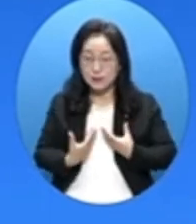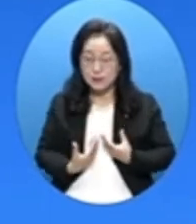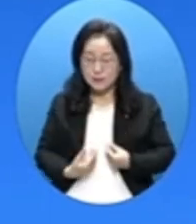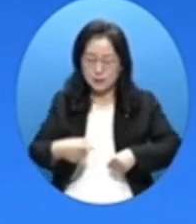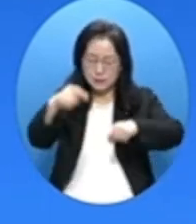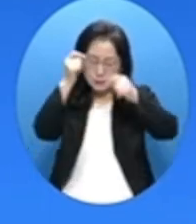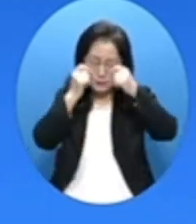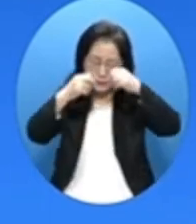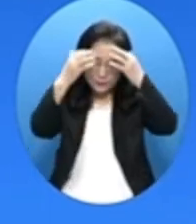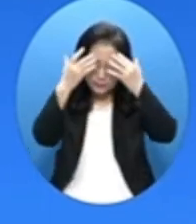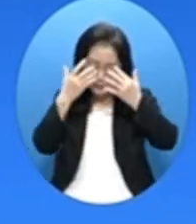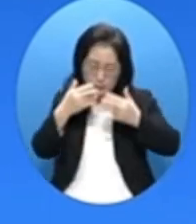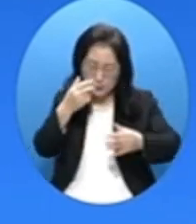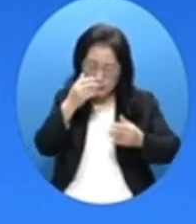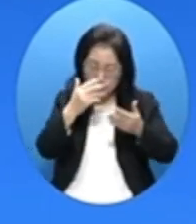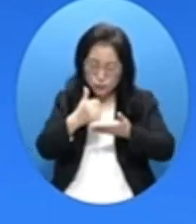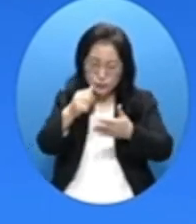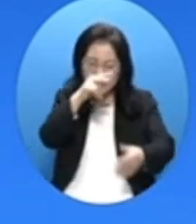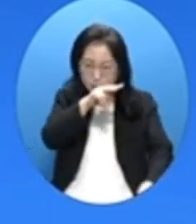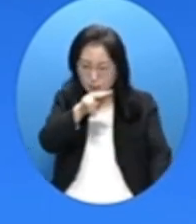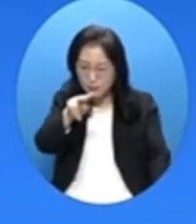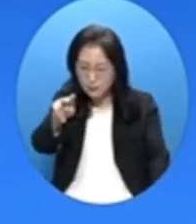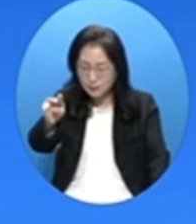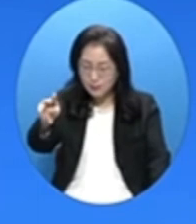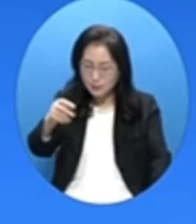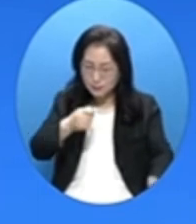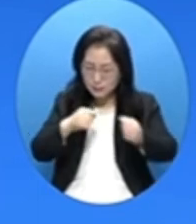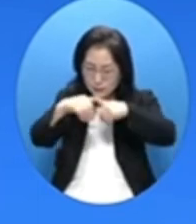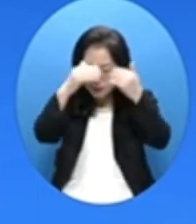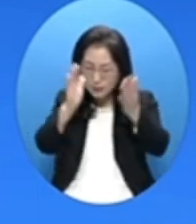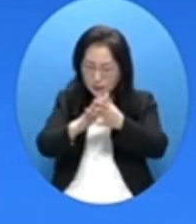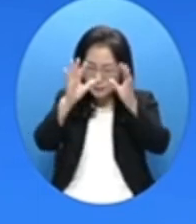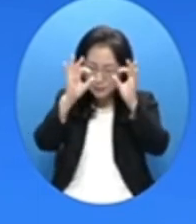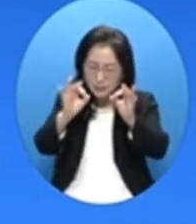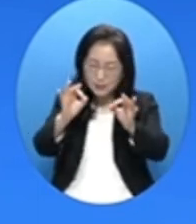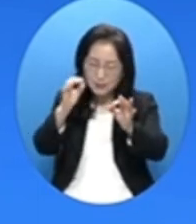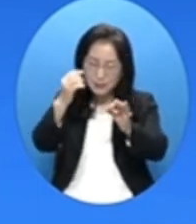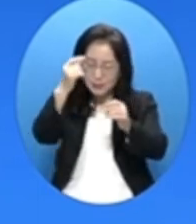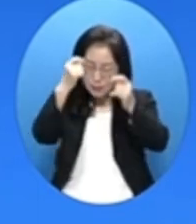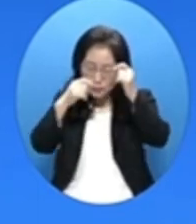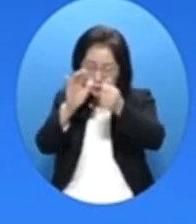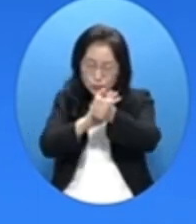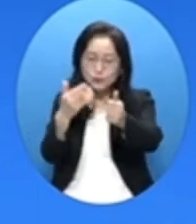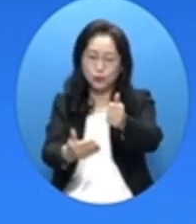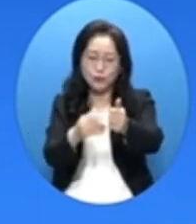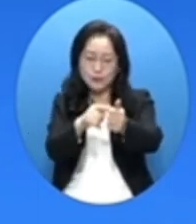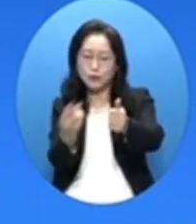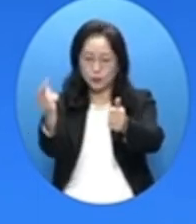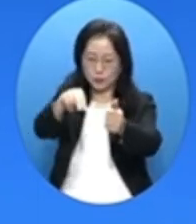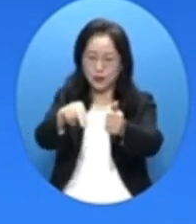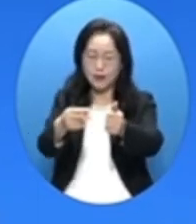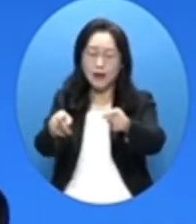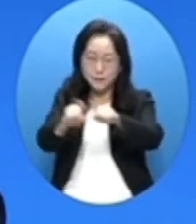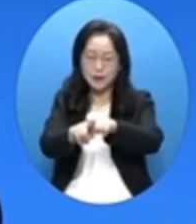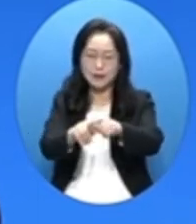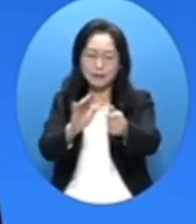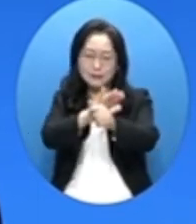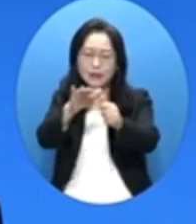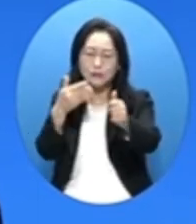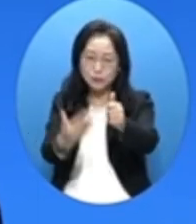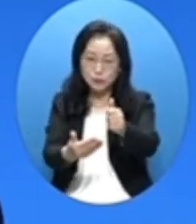눈물을 주님 보고 계시고 슬픔의 눈물을 주님 보고 계시고 그 눈물을 닦아 주시며 일어나라 내가 너와 함께 한다 내가 너를 사랑한다